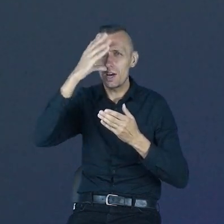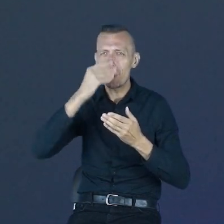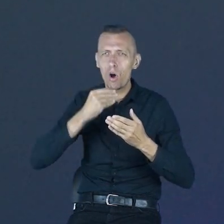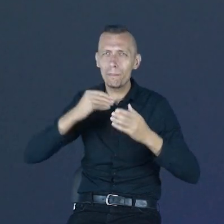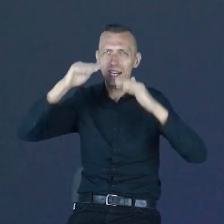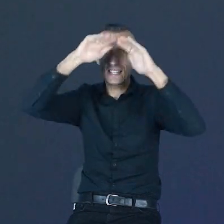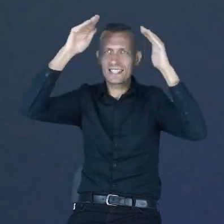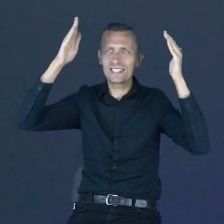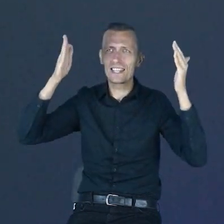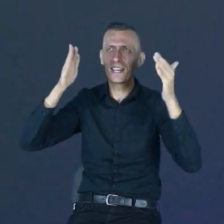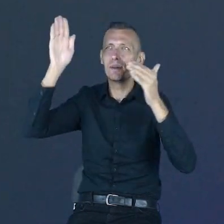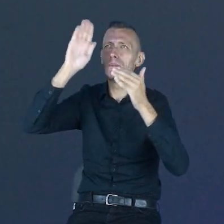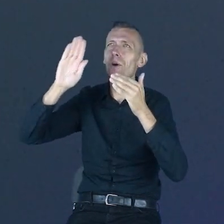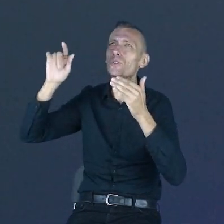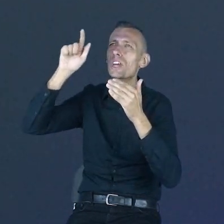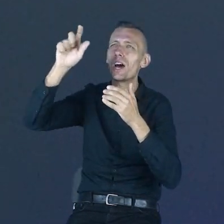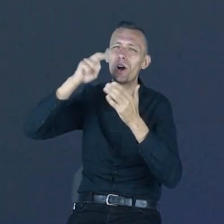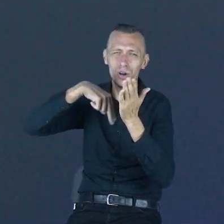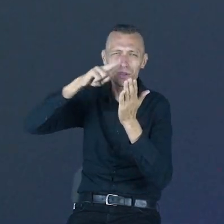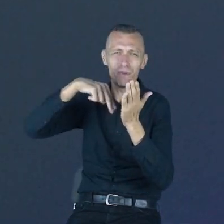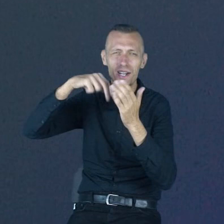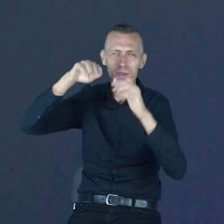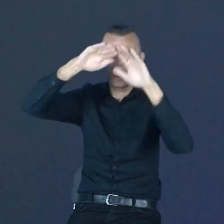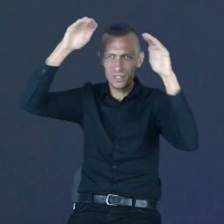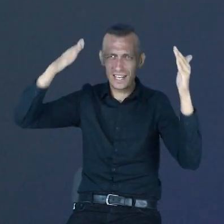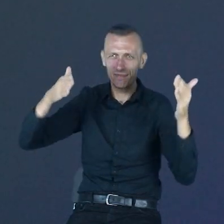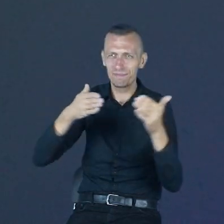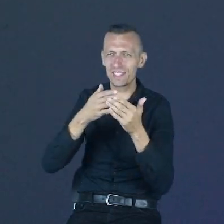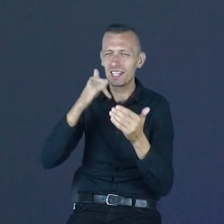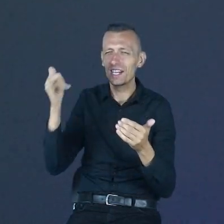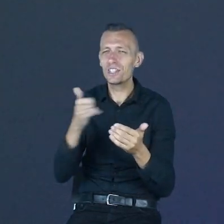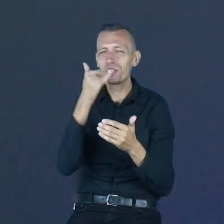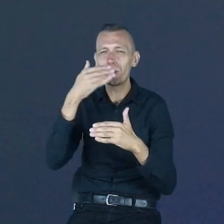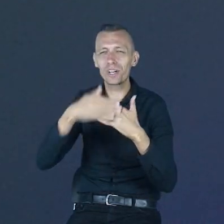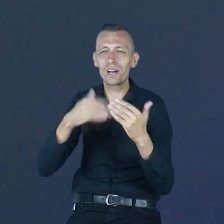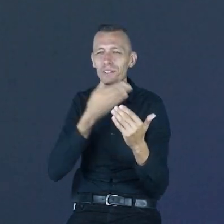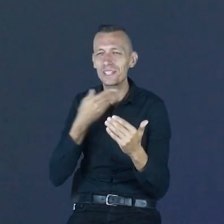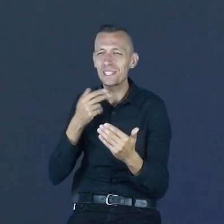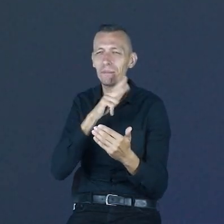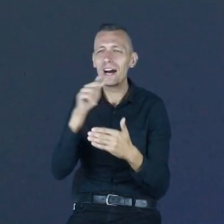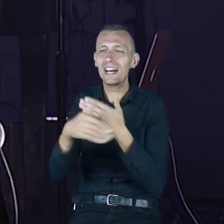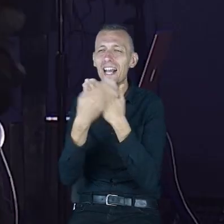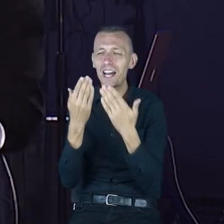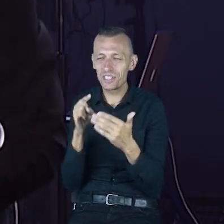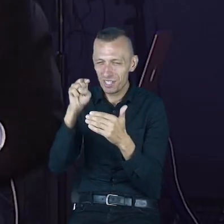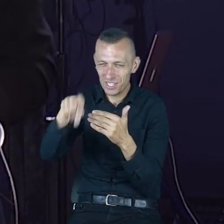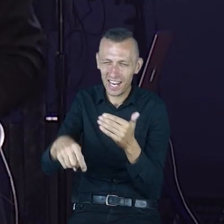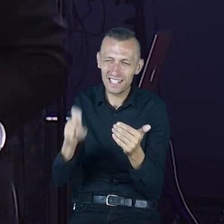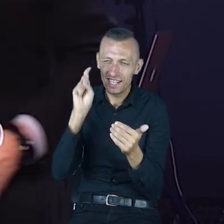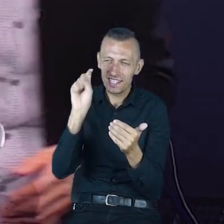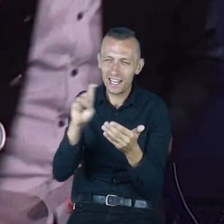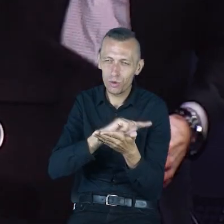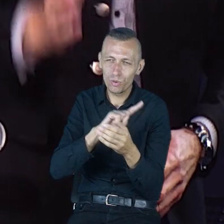niedokończonym. Jeszcze wszystko jest przed Tobą. Każdy dzień, każda sekunda, każda minuta, każda